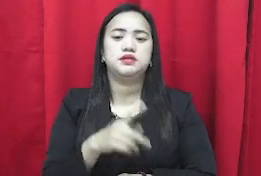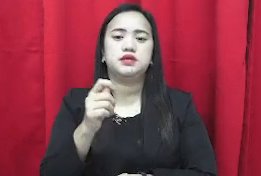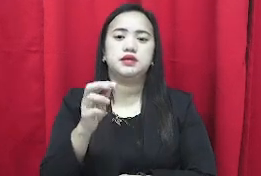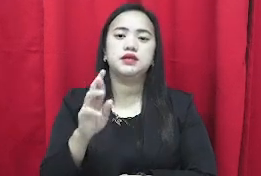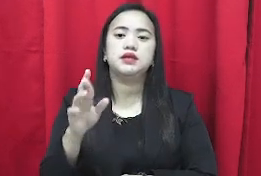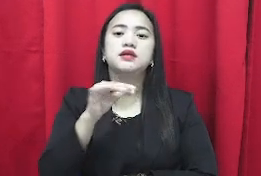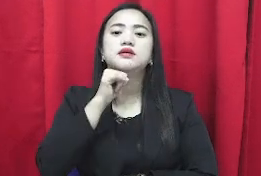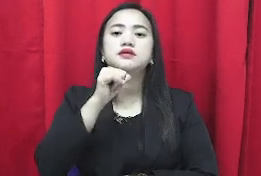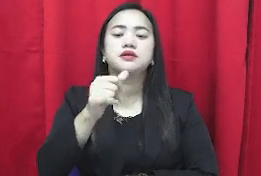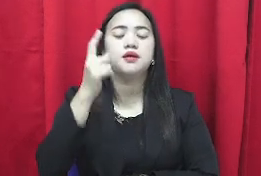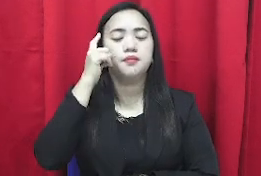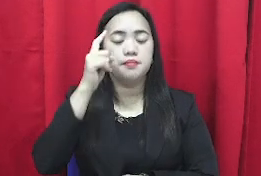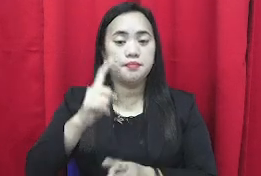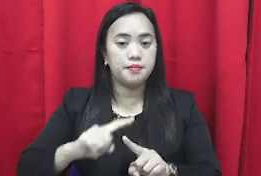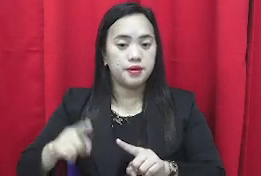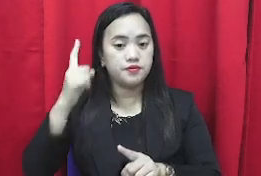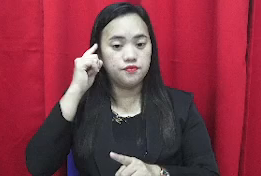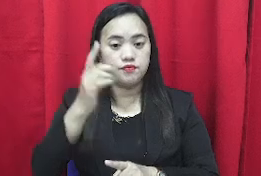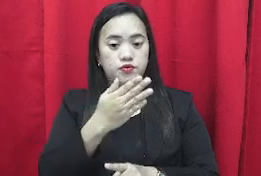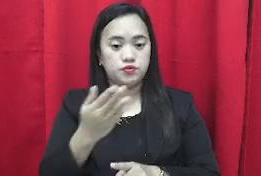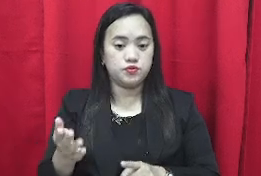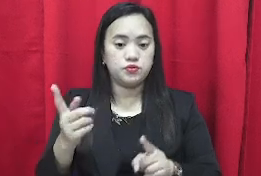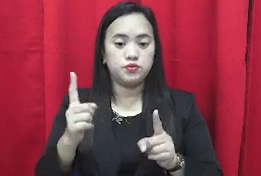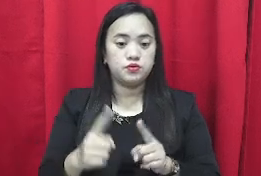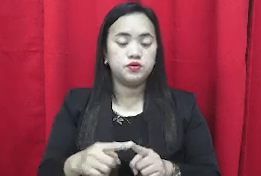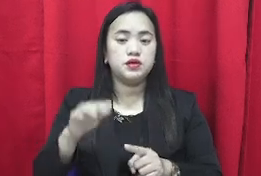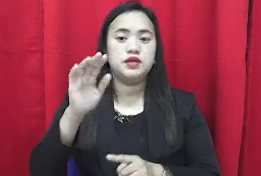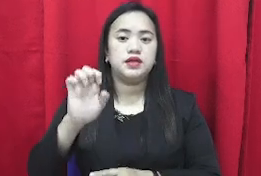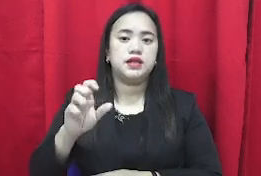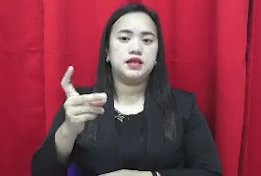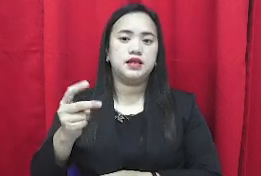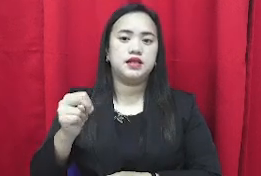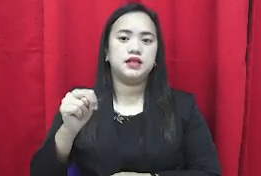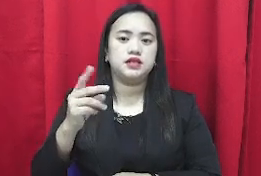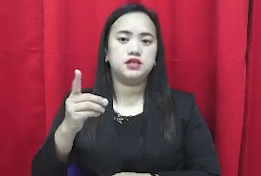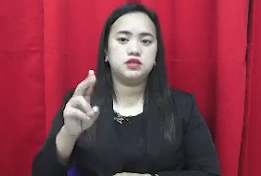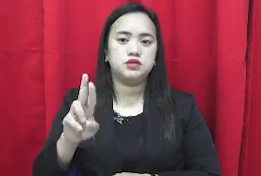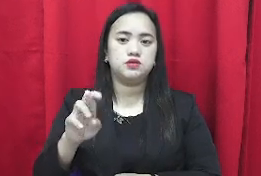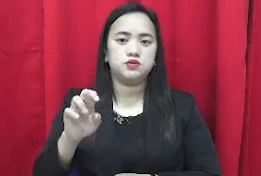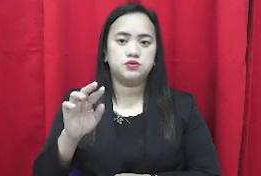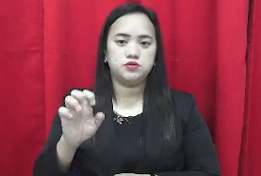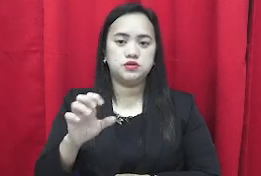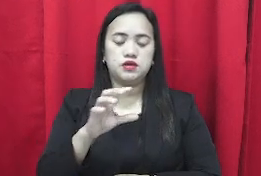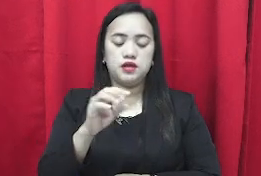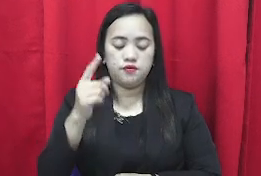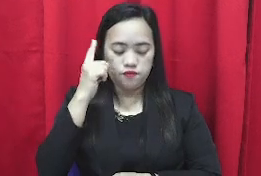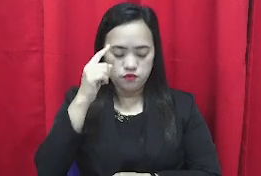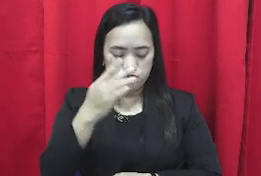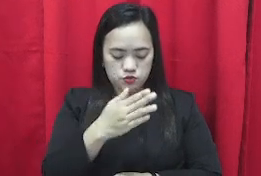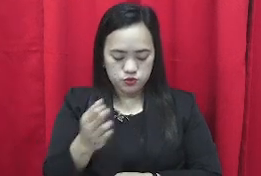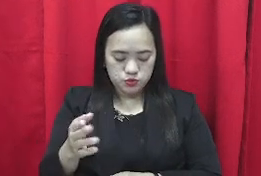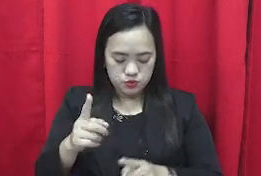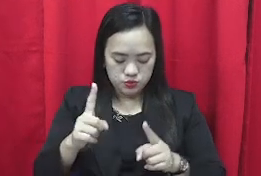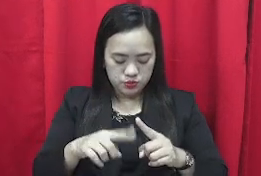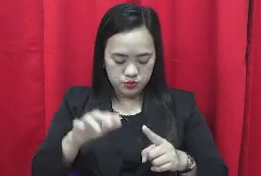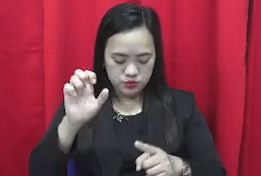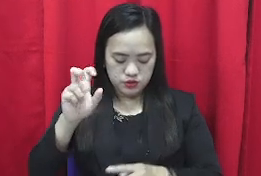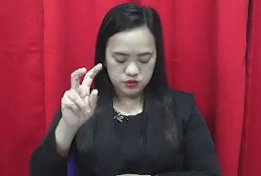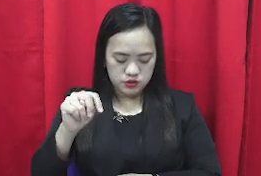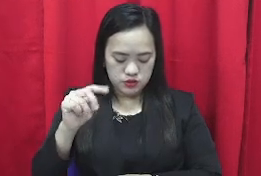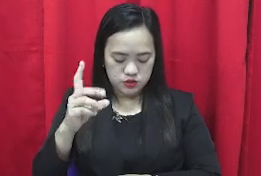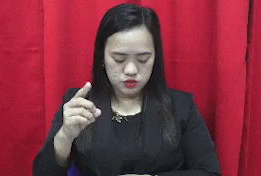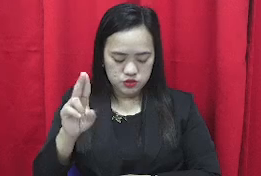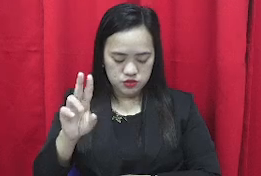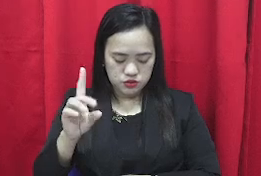for you to endure hardness is always there for us to endure and para sa ating mga tatay kung meron bang